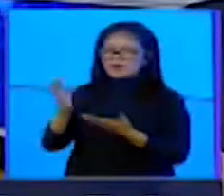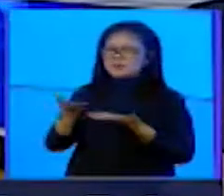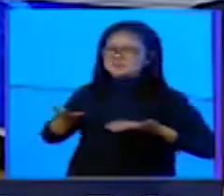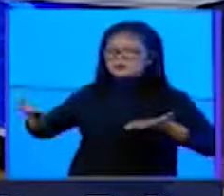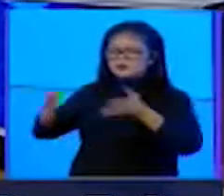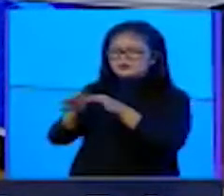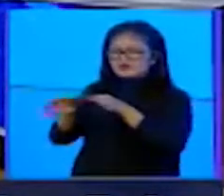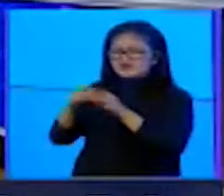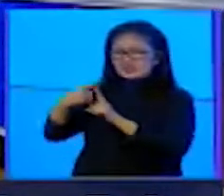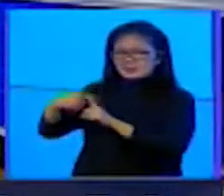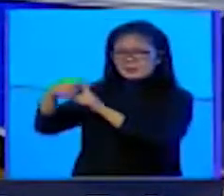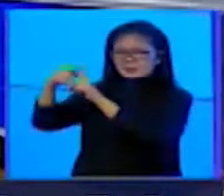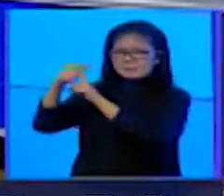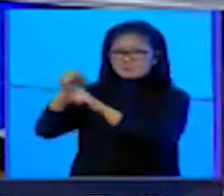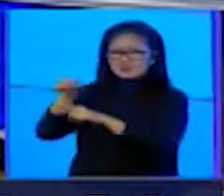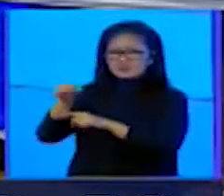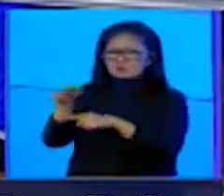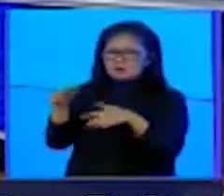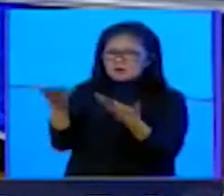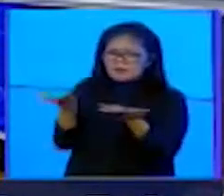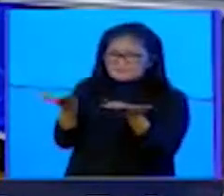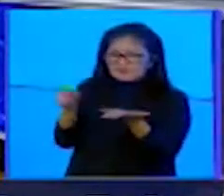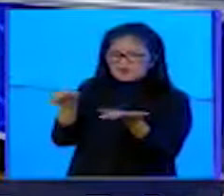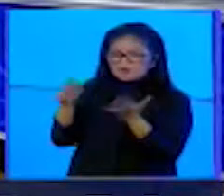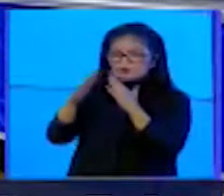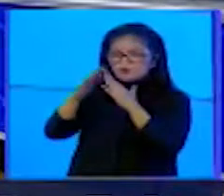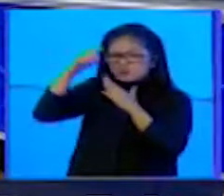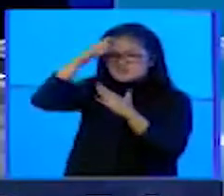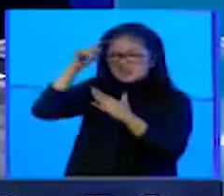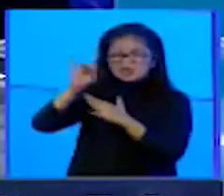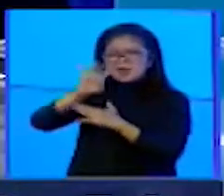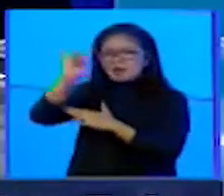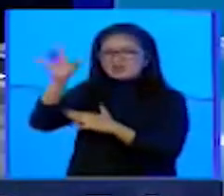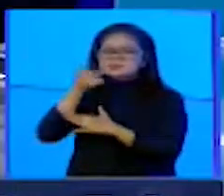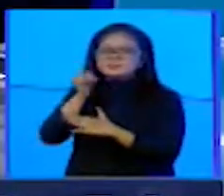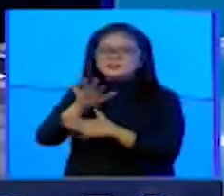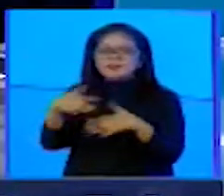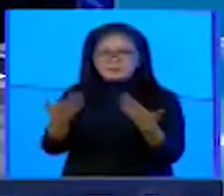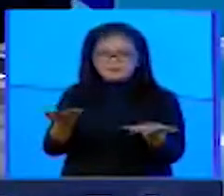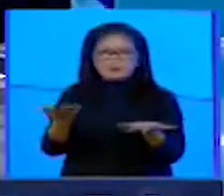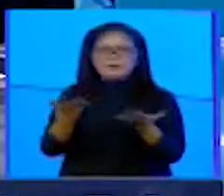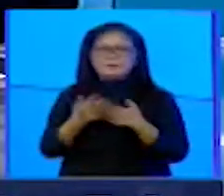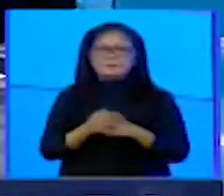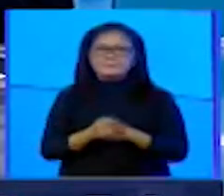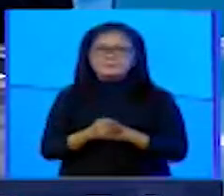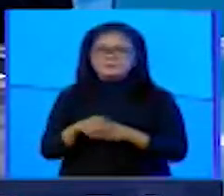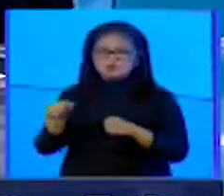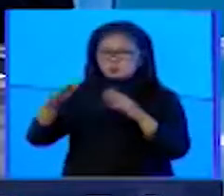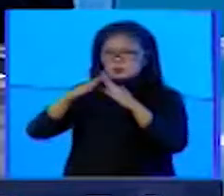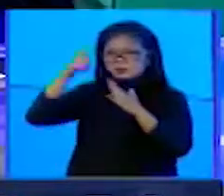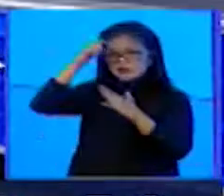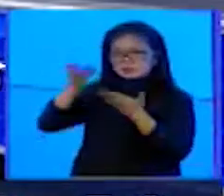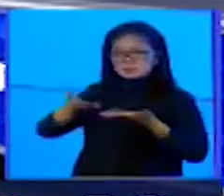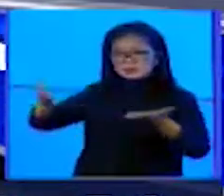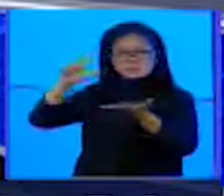cukup signifikan ini, bagaimana kondisi rumah sakit lain dengan kategori yang disebutkan oleh Pak Joko tadi di wilayah Kabupaten Sleman sejauh